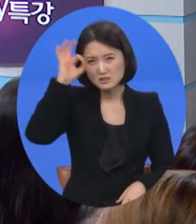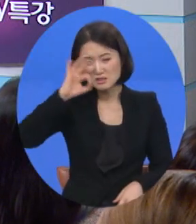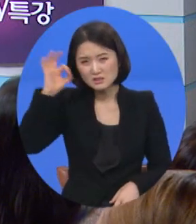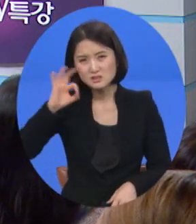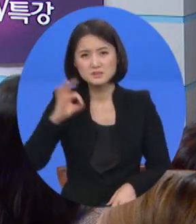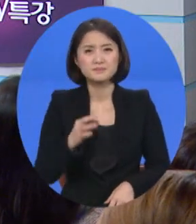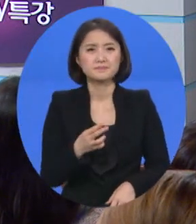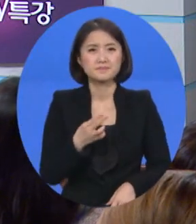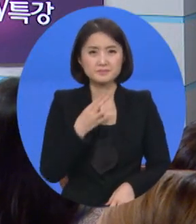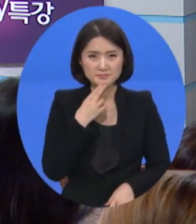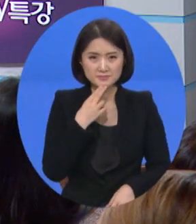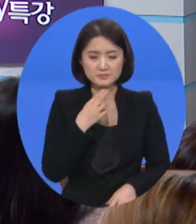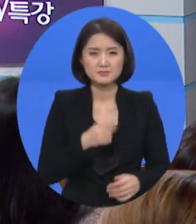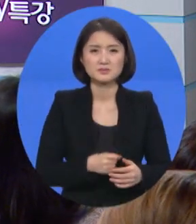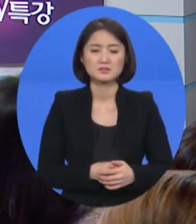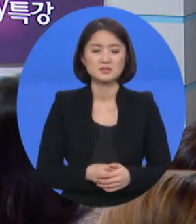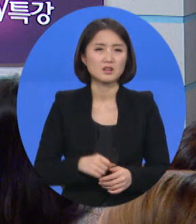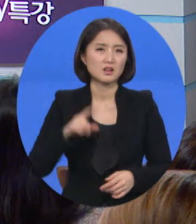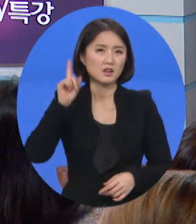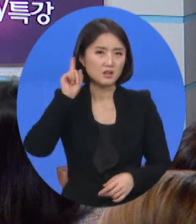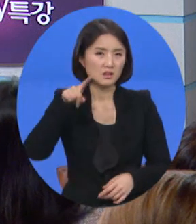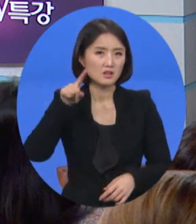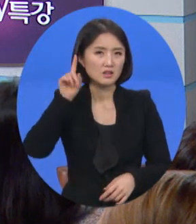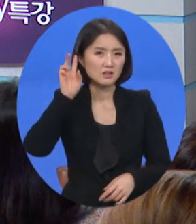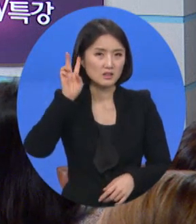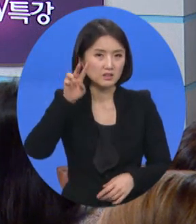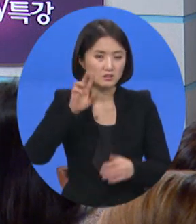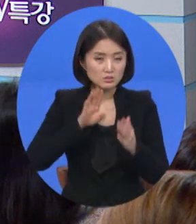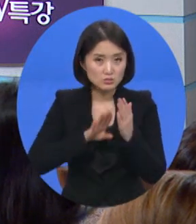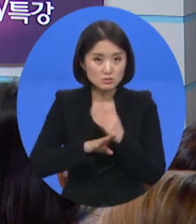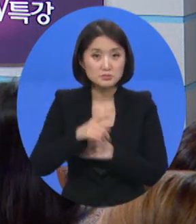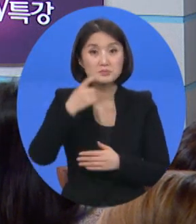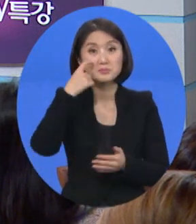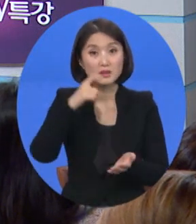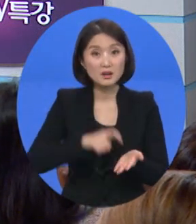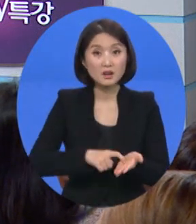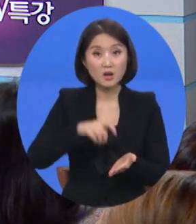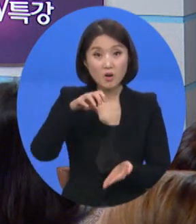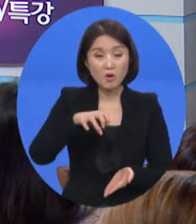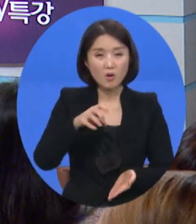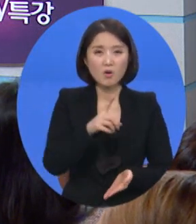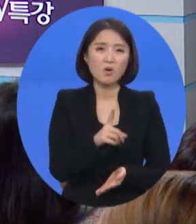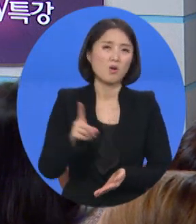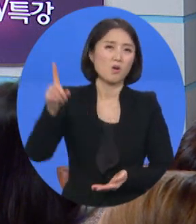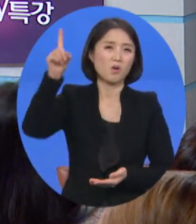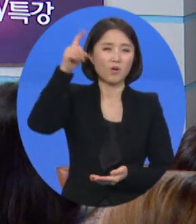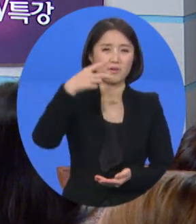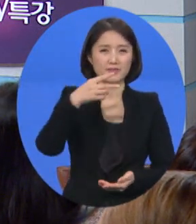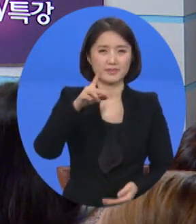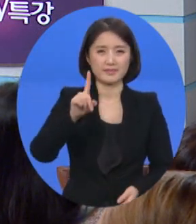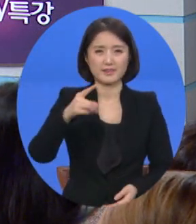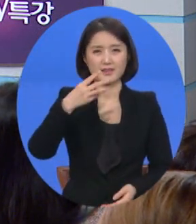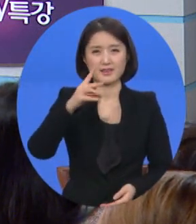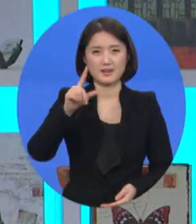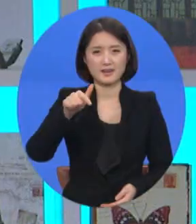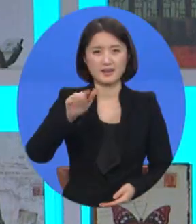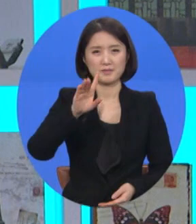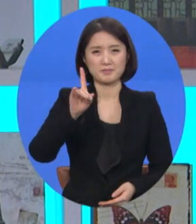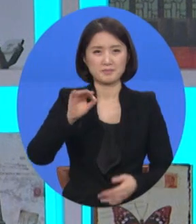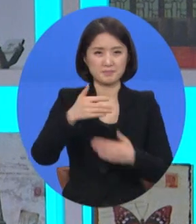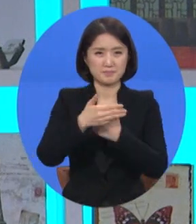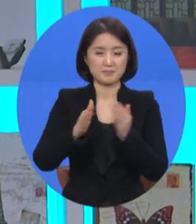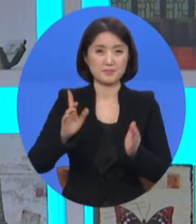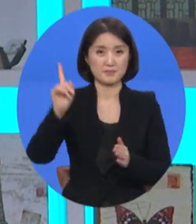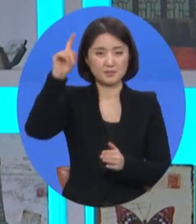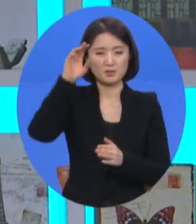못했습니다 하루 이틀이 지나서 발견을 했는데 이지 다락방 m 원래 수놓고 있는 것을 발견했습니다 그 다락방에